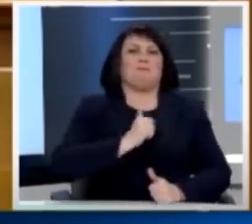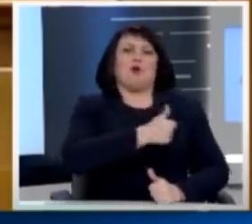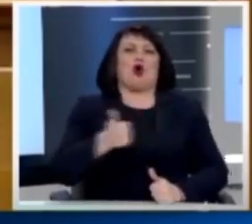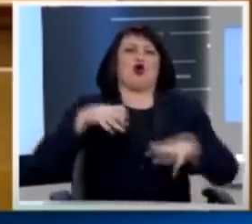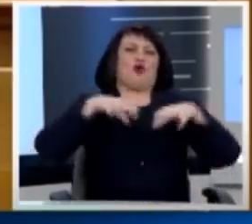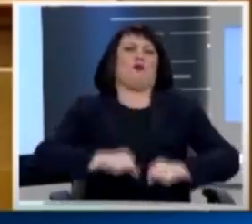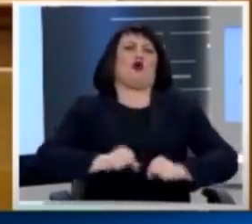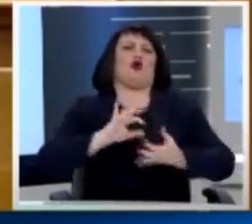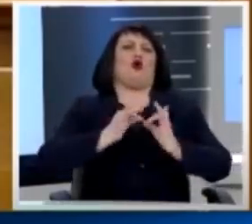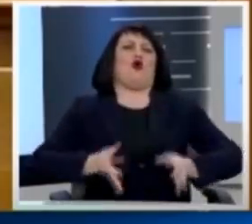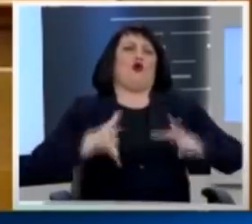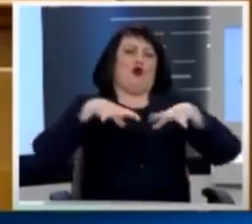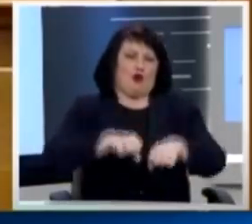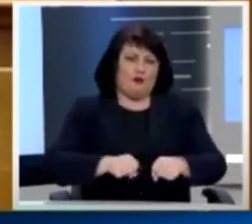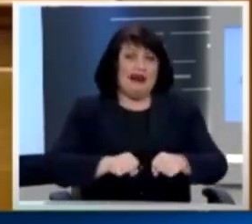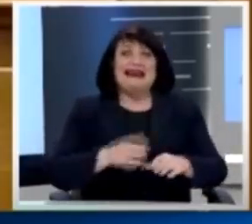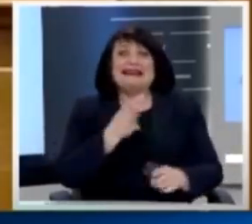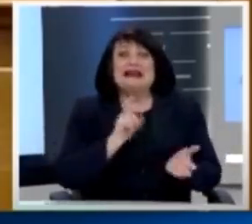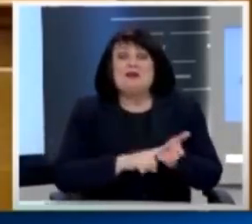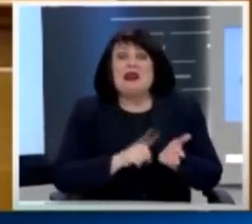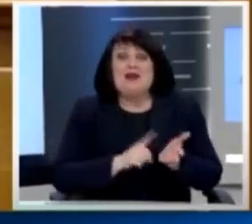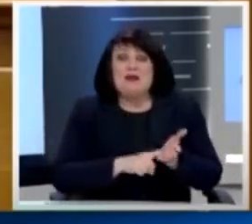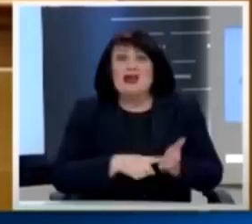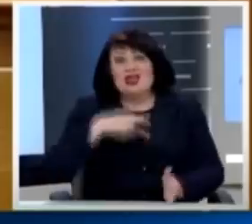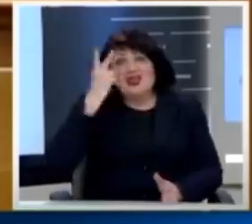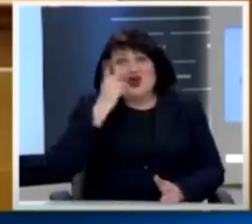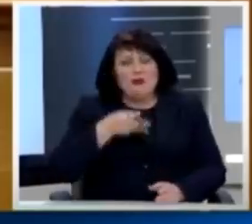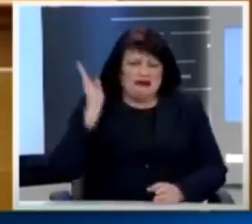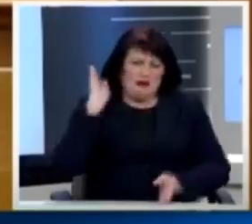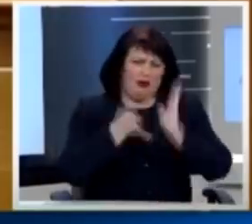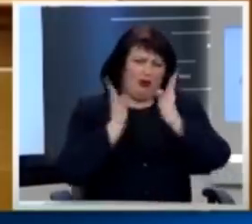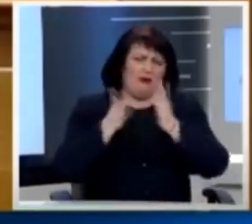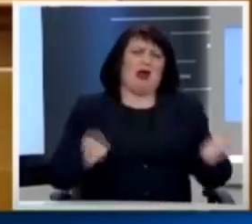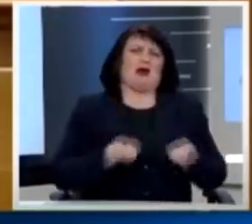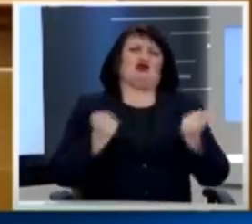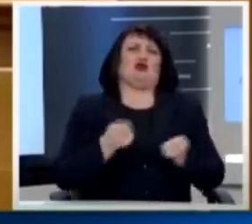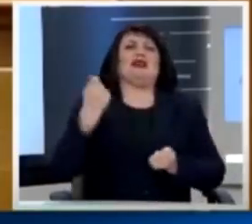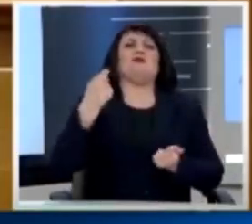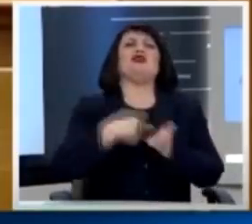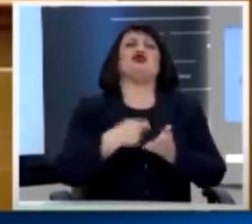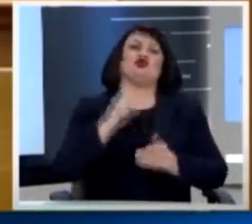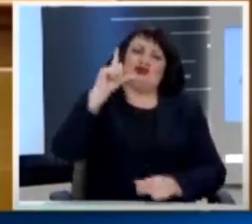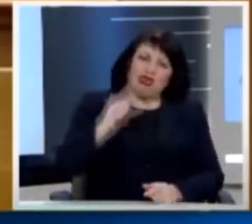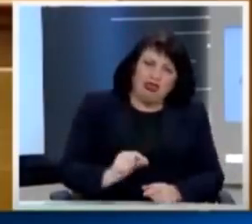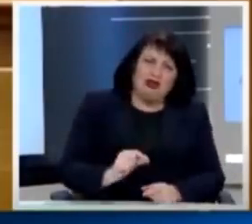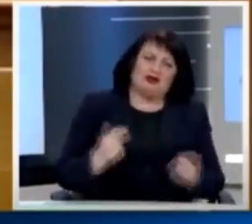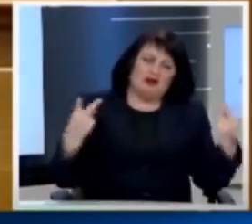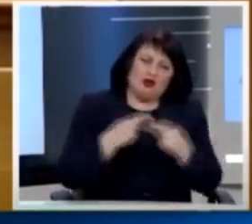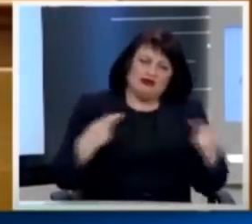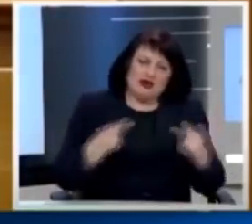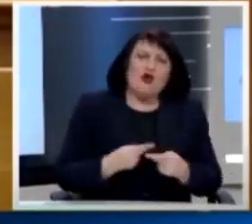ομίλων απαιτεί επίθεση στα δικαιώματα μόνο των εργαζομένων, μείωση μισθών,